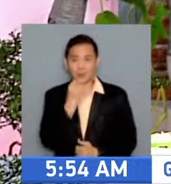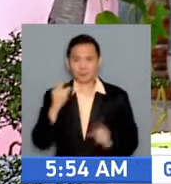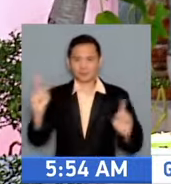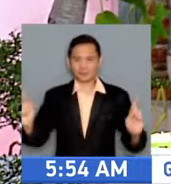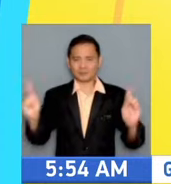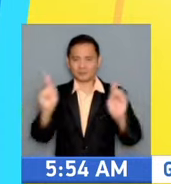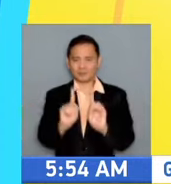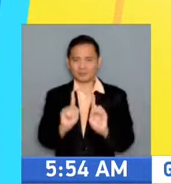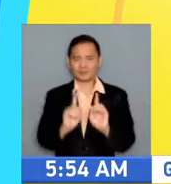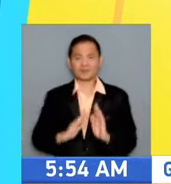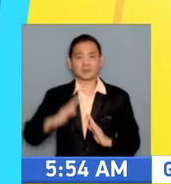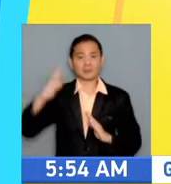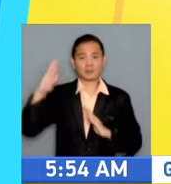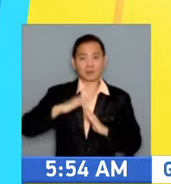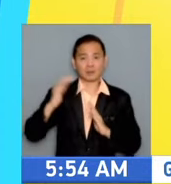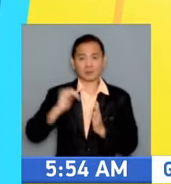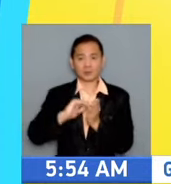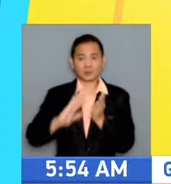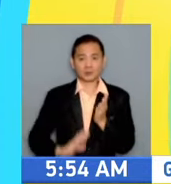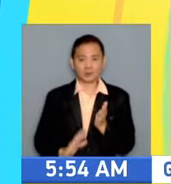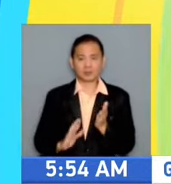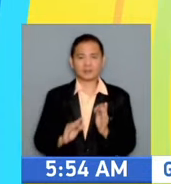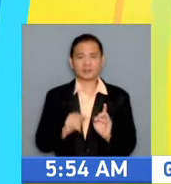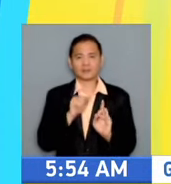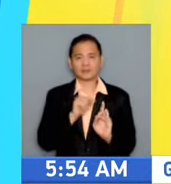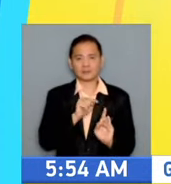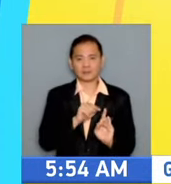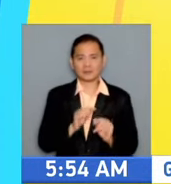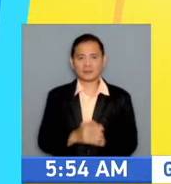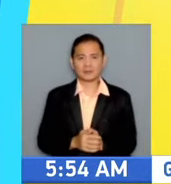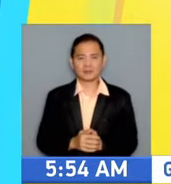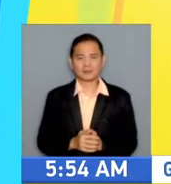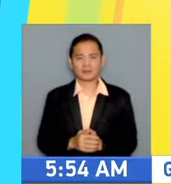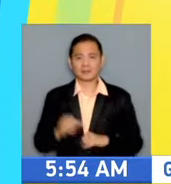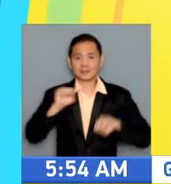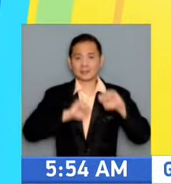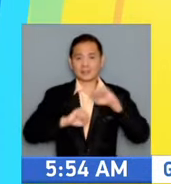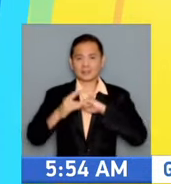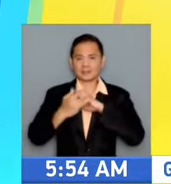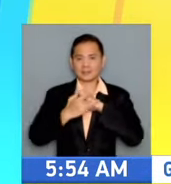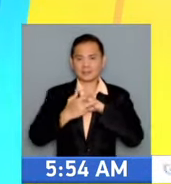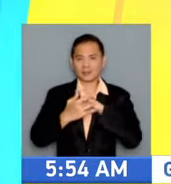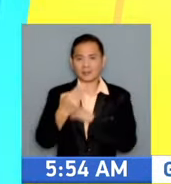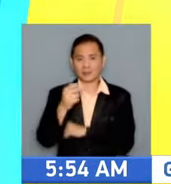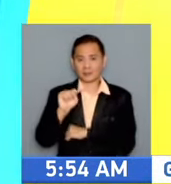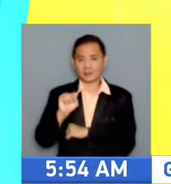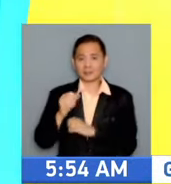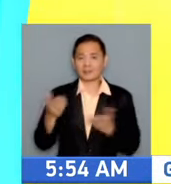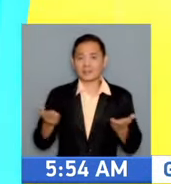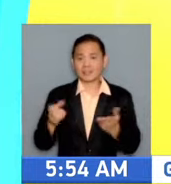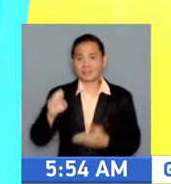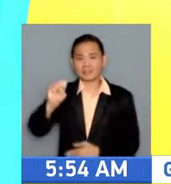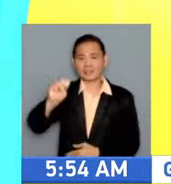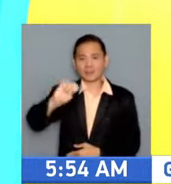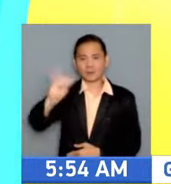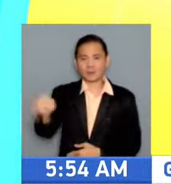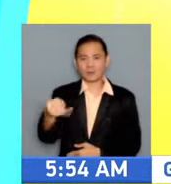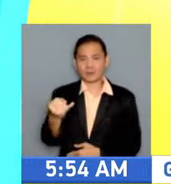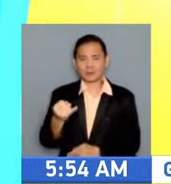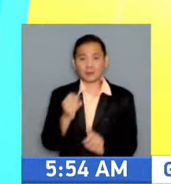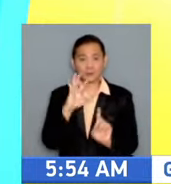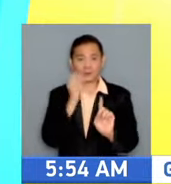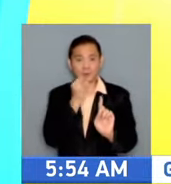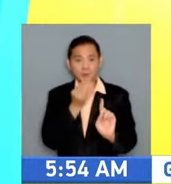sa National Quiz Bee ng Raja Suliman Science and Technology High School ng San Juan. Naroon nga ngayon sina Miss Lynn at